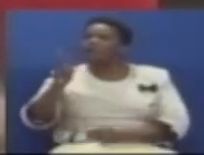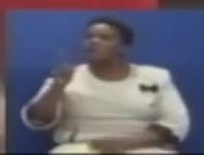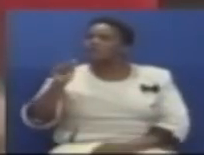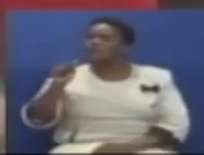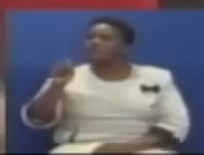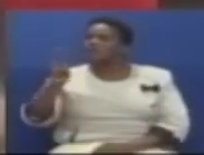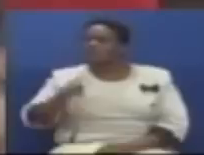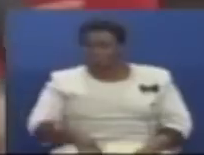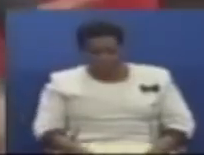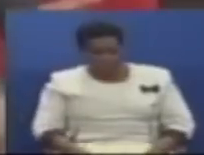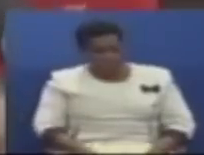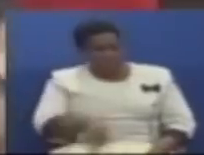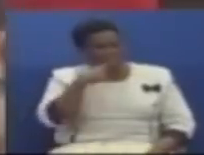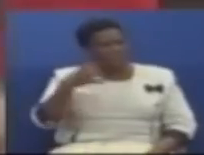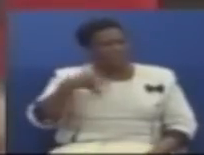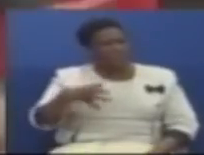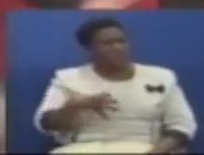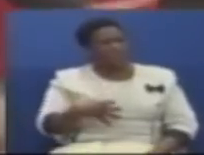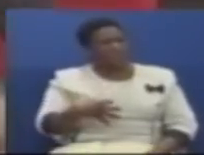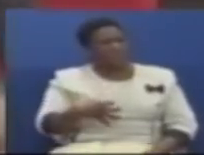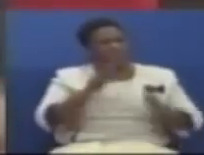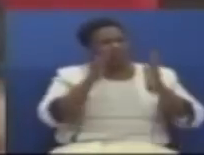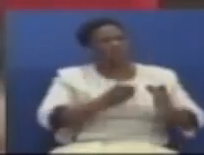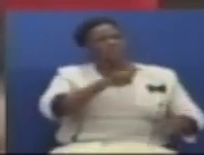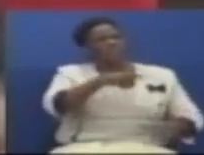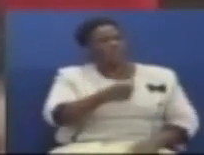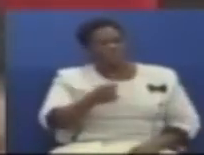Akasema waziri mkuu nani bwana? Mimi nitambua Magufuli tu.